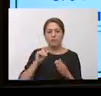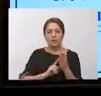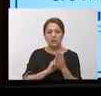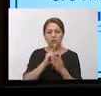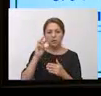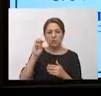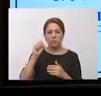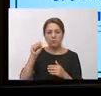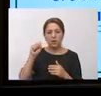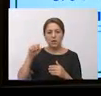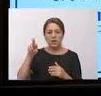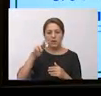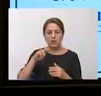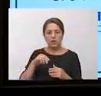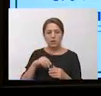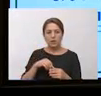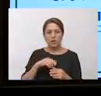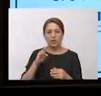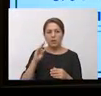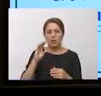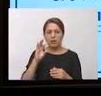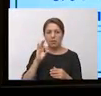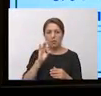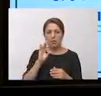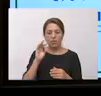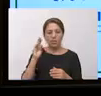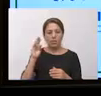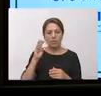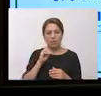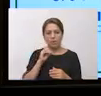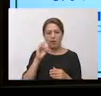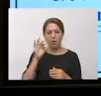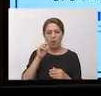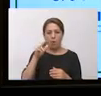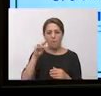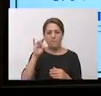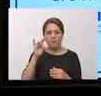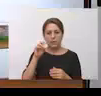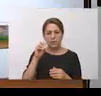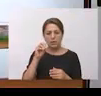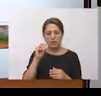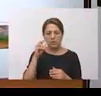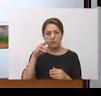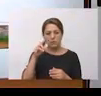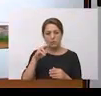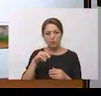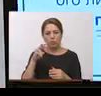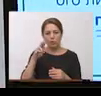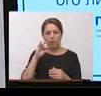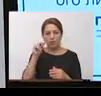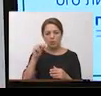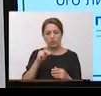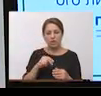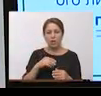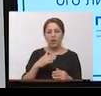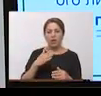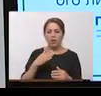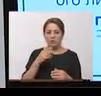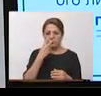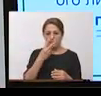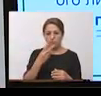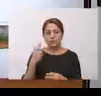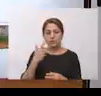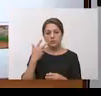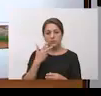Неопределенно личное содержит в себе глагол в форме третьего лица множественного числа. «Нас пригласили в